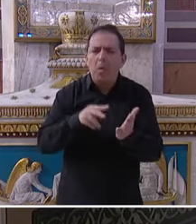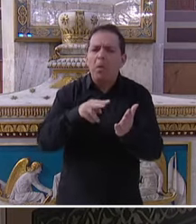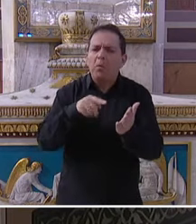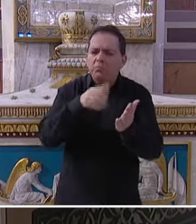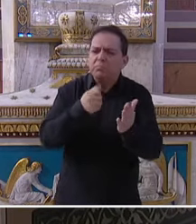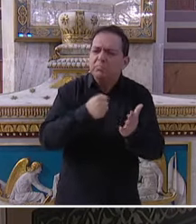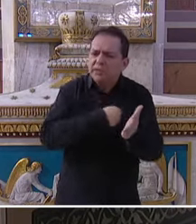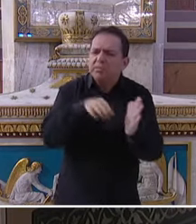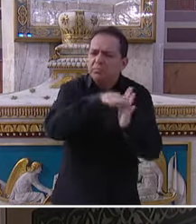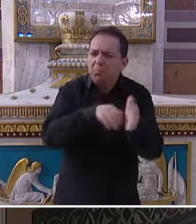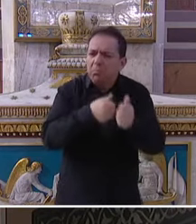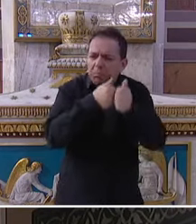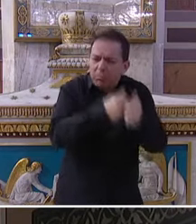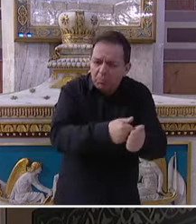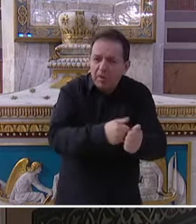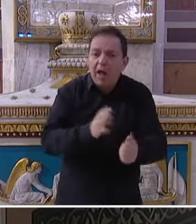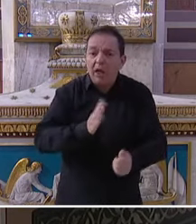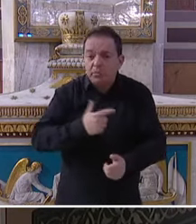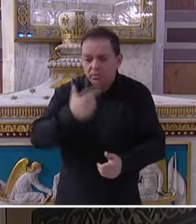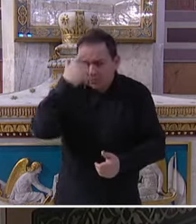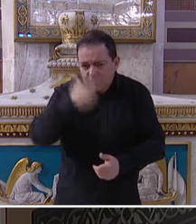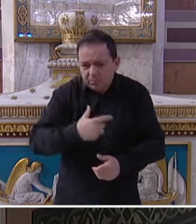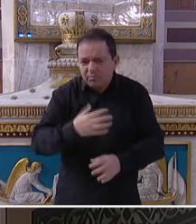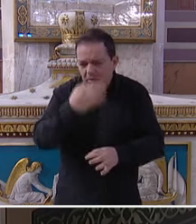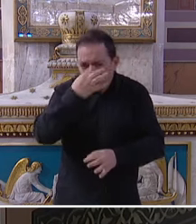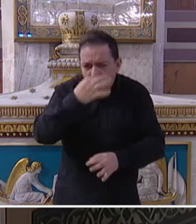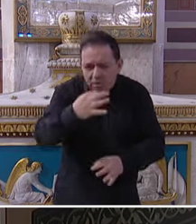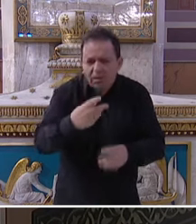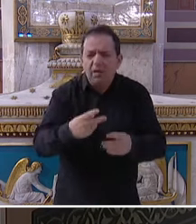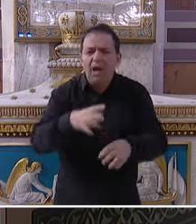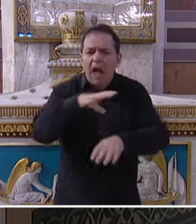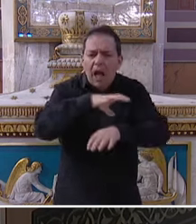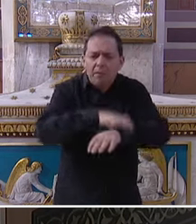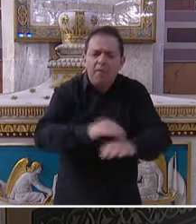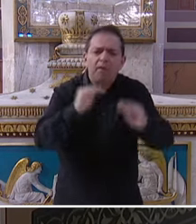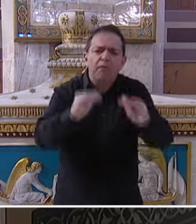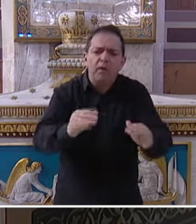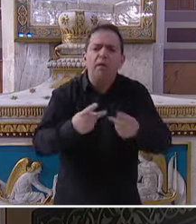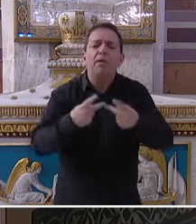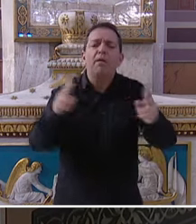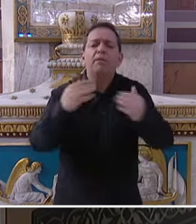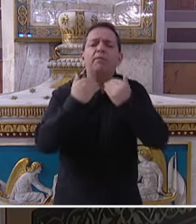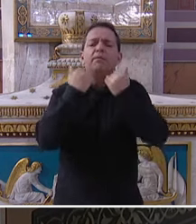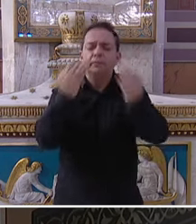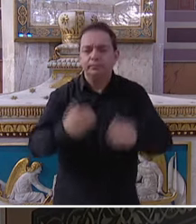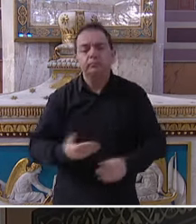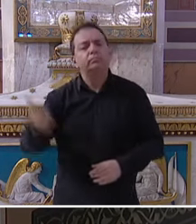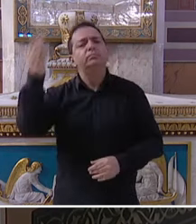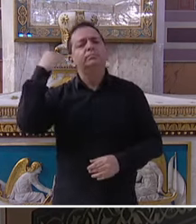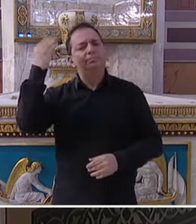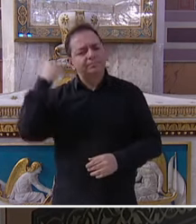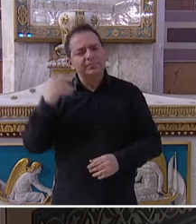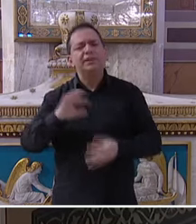άνθρωπο. Η οικονομάχη, το γνωρίζετε από την